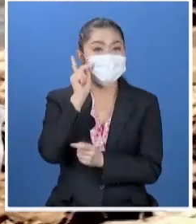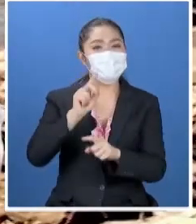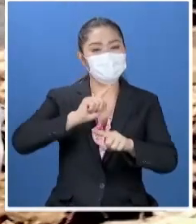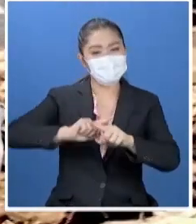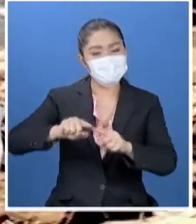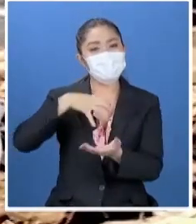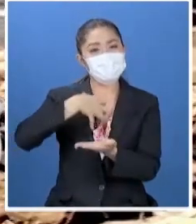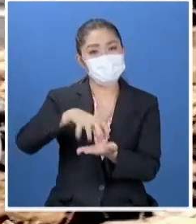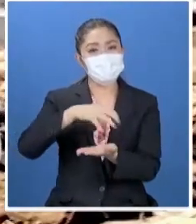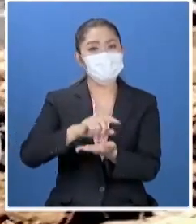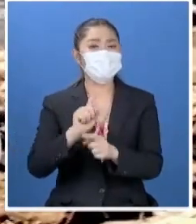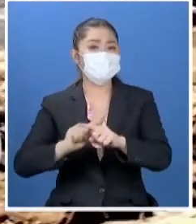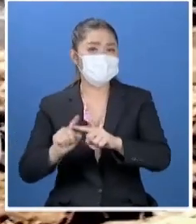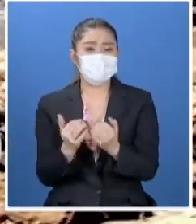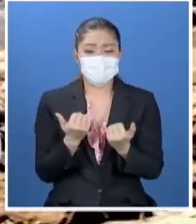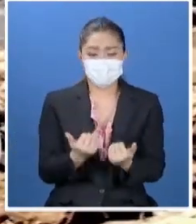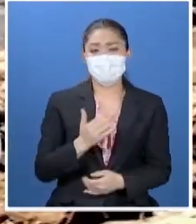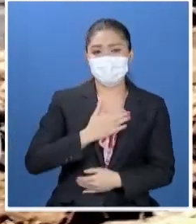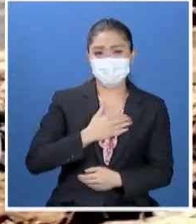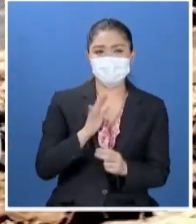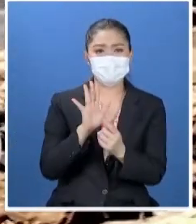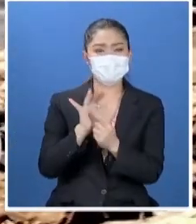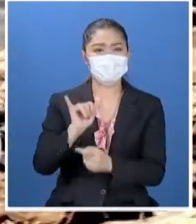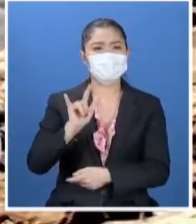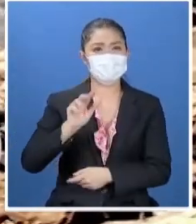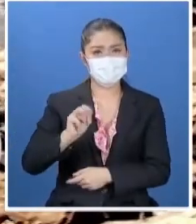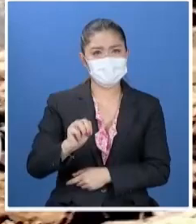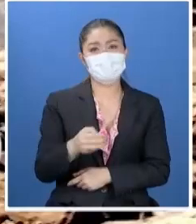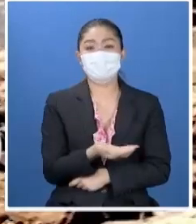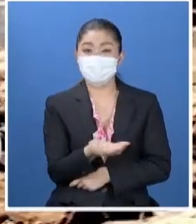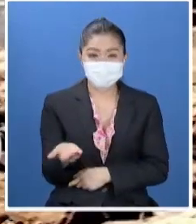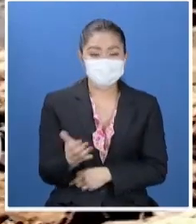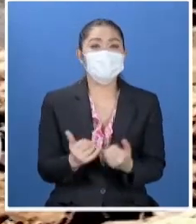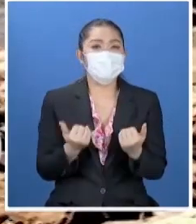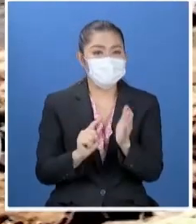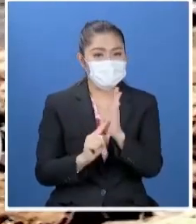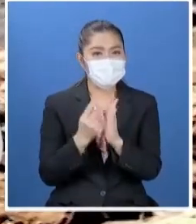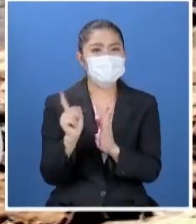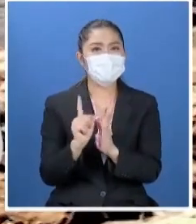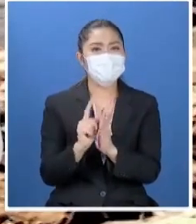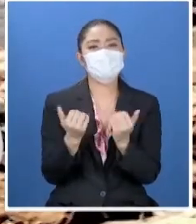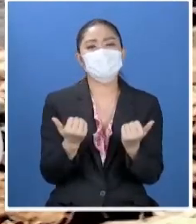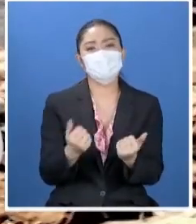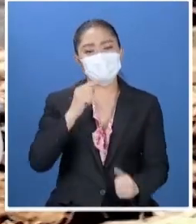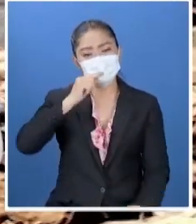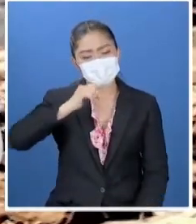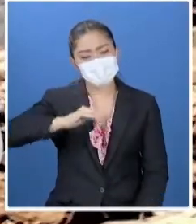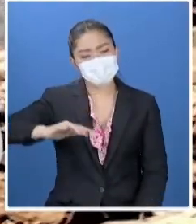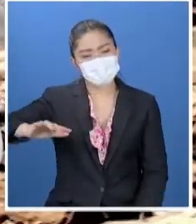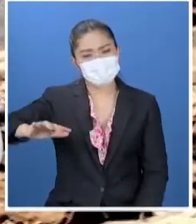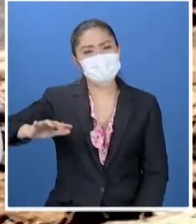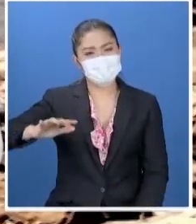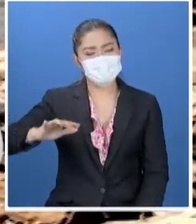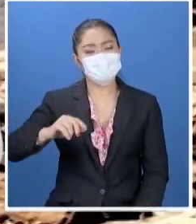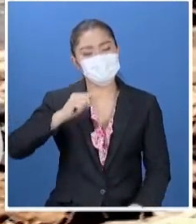เรื่องนอกเรื่องข่าวค่ะอยู่กับแย้มบ้านปียาค่ะคุณผู้ชมเราเริ่มกันด้วยบรรยากาศริมทะเลริมชายห